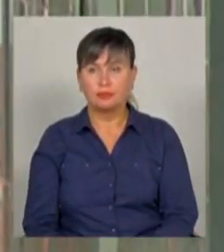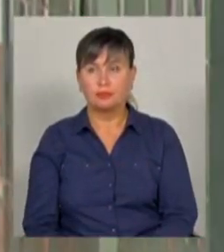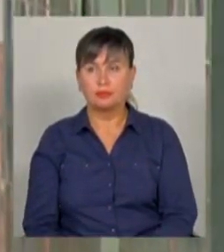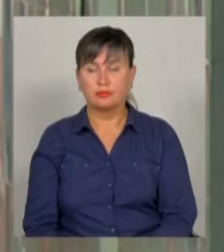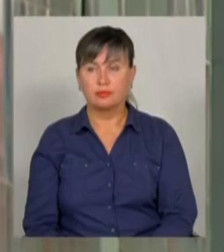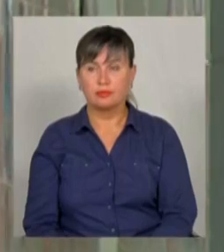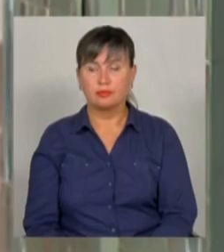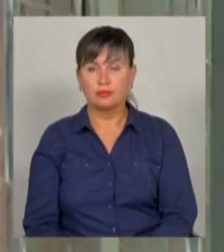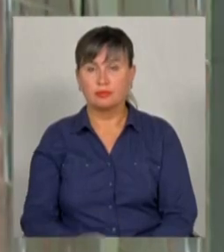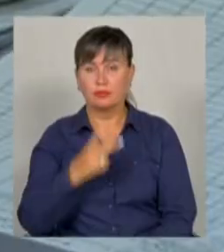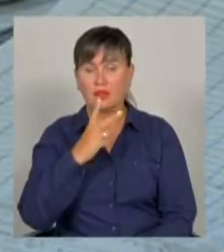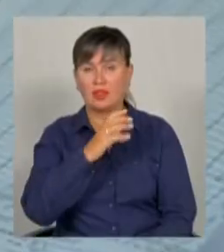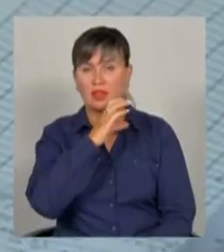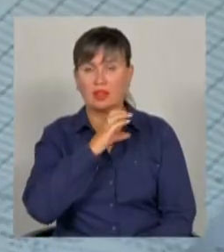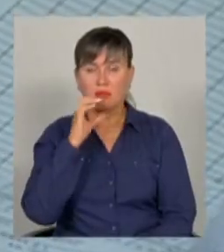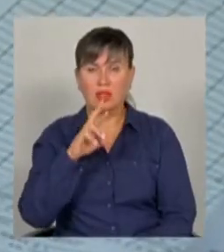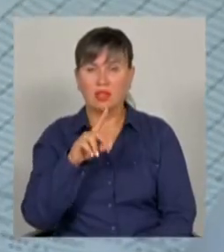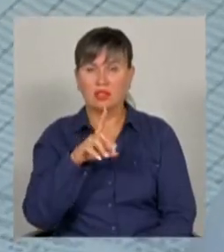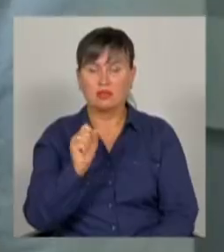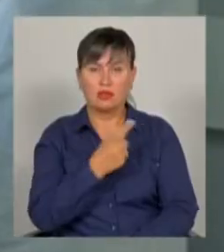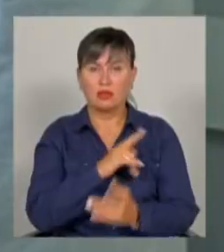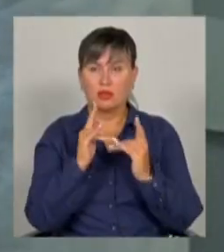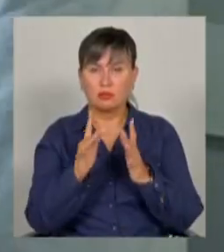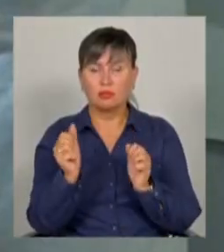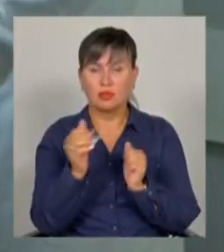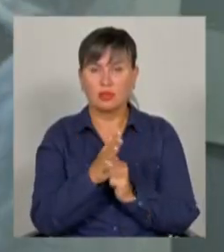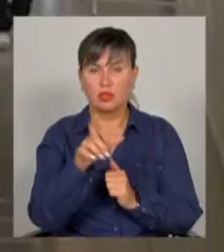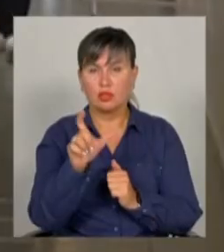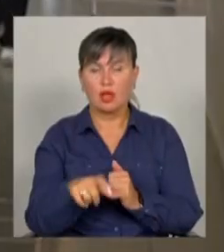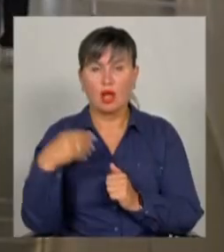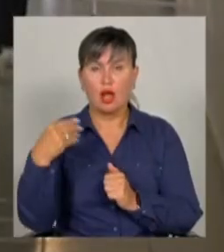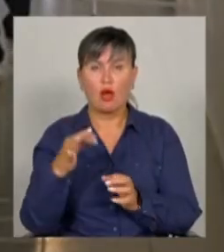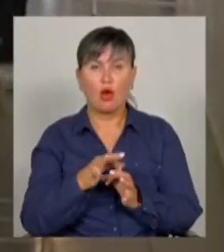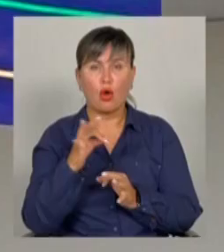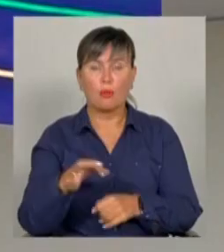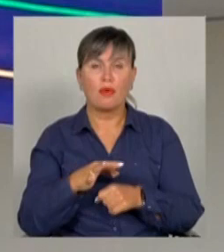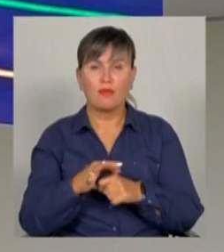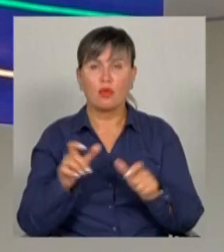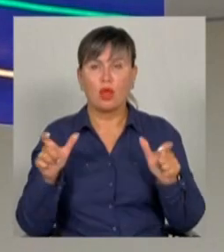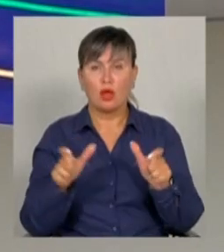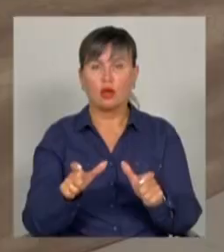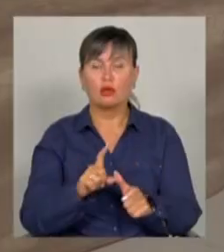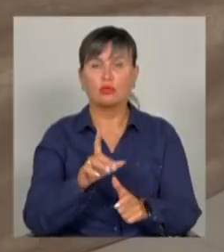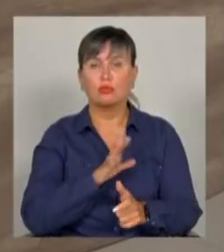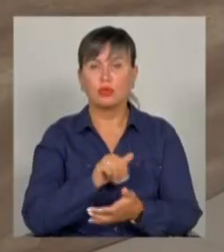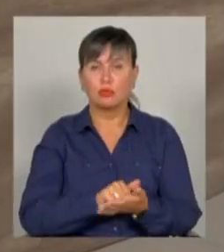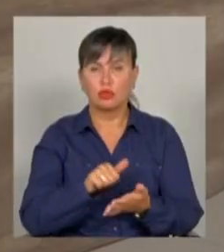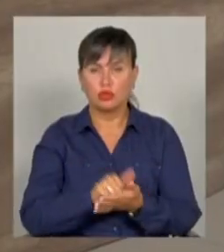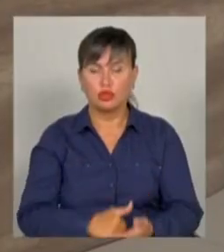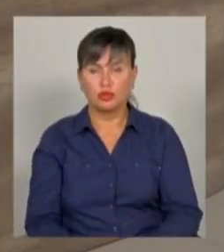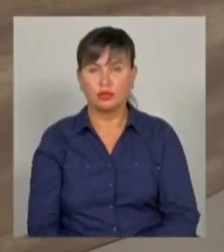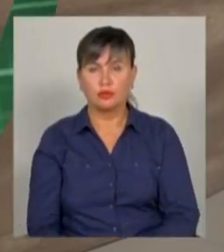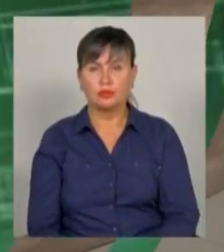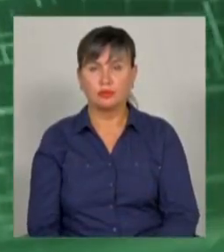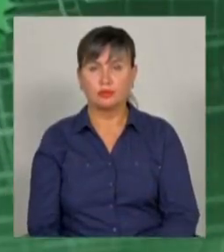С подозрением на сибирскую язву госпитализировали 15 человек в Акмолинской области. Введен карантин. Что стало причиной заражения?